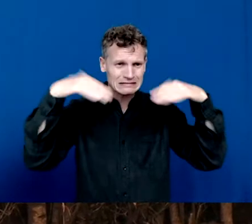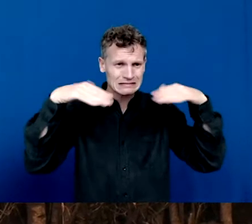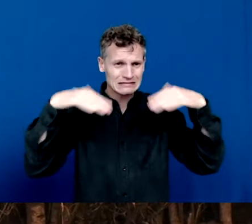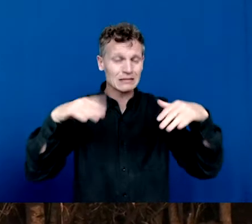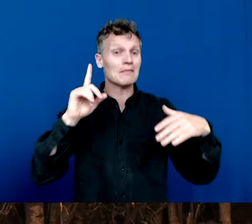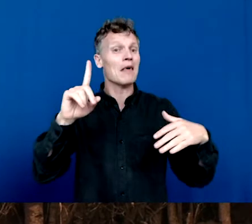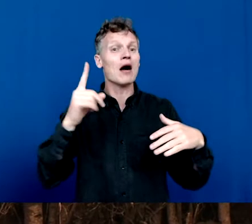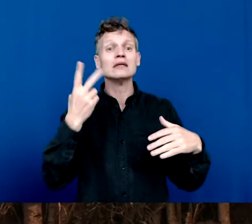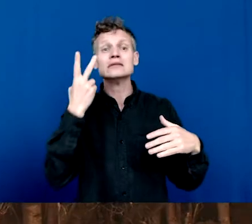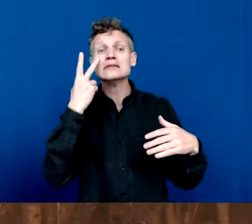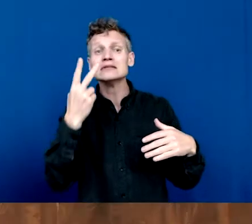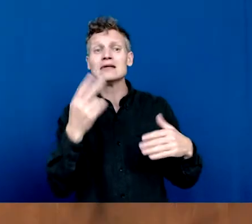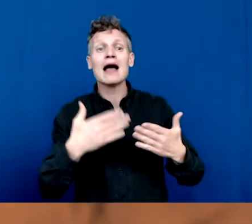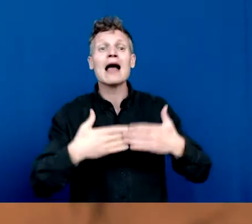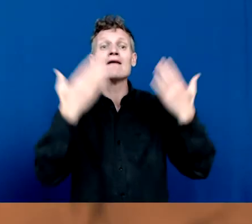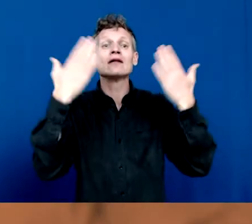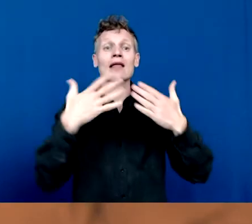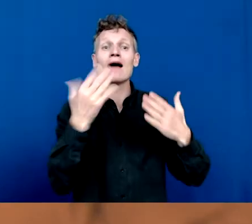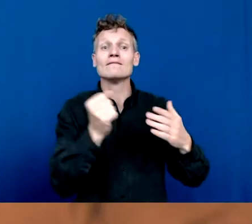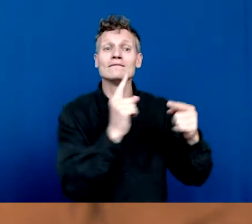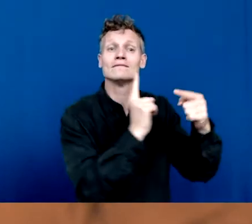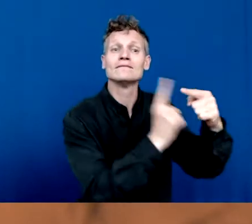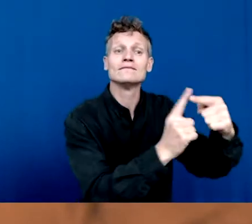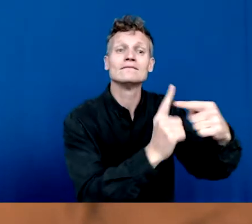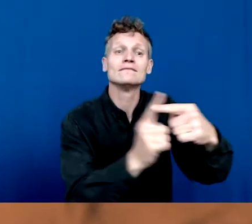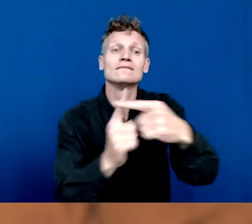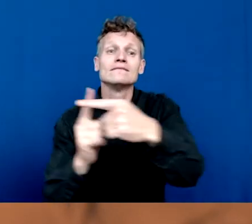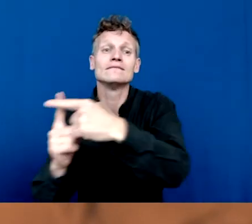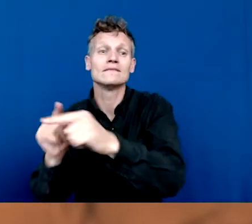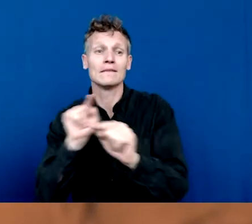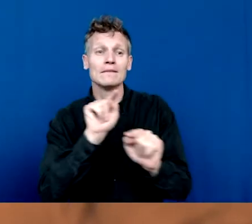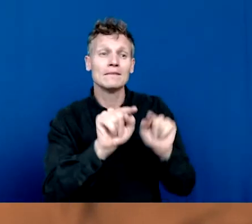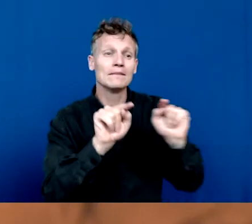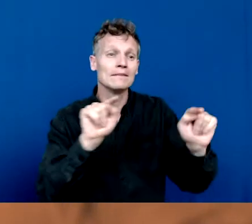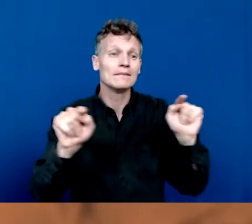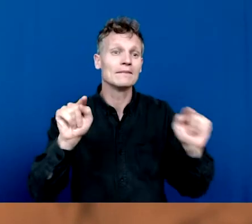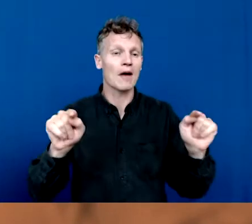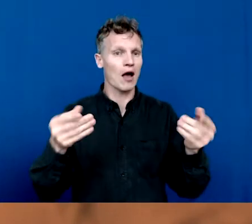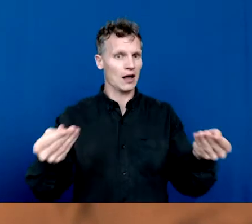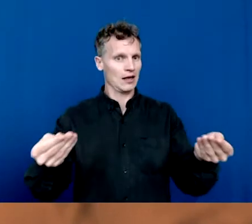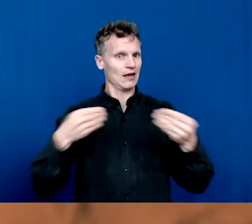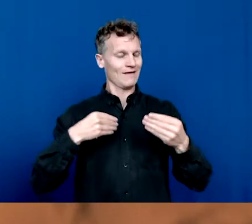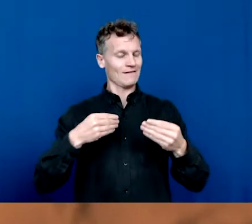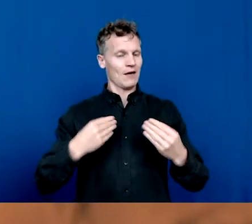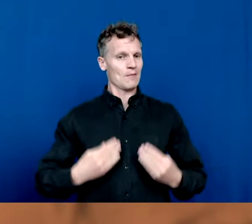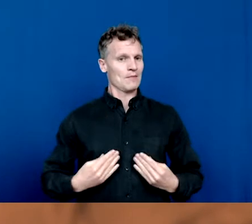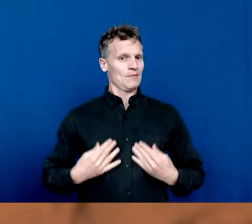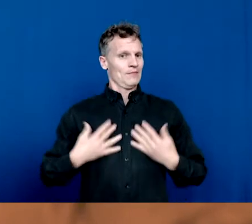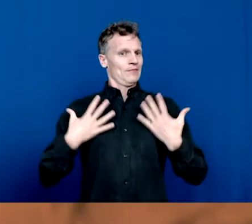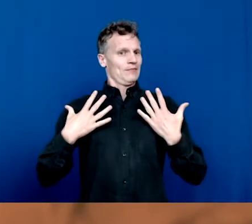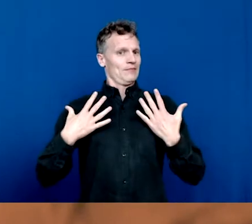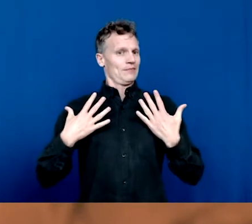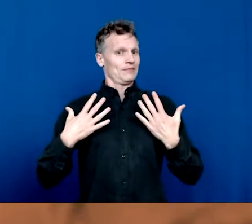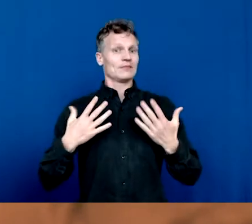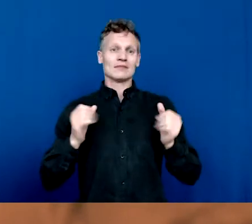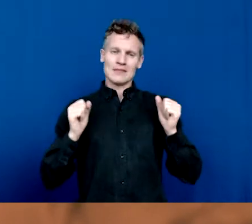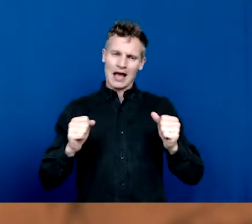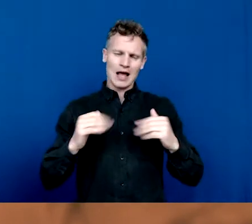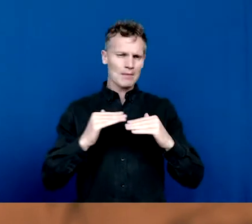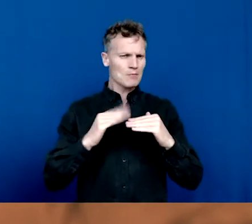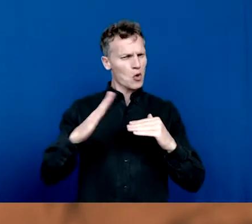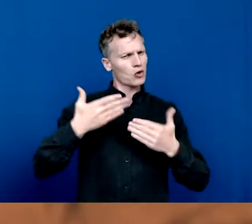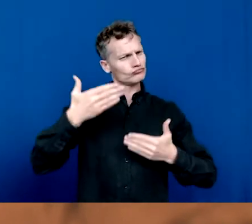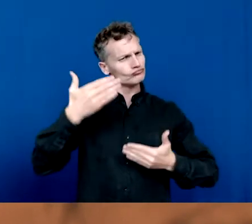d'espoir. Et des mesures plus concrètes peuvent être prises pour relever les défis auxquels nous